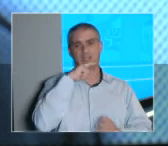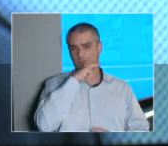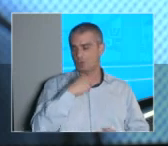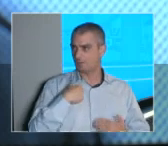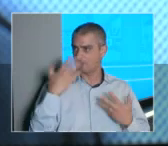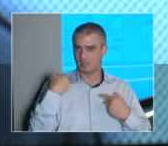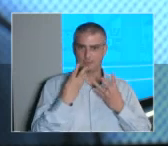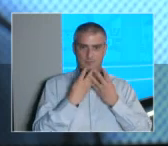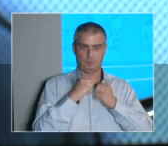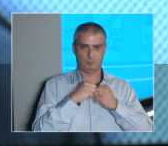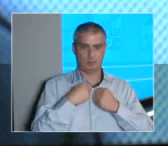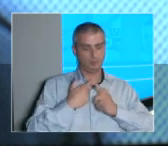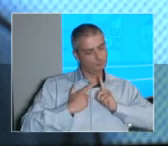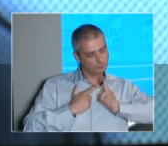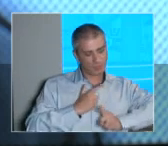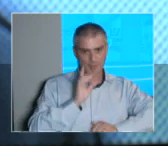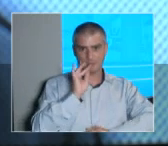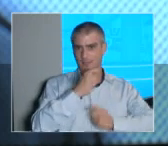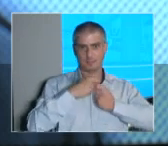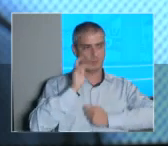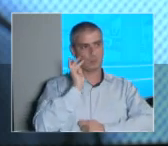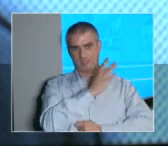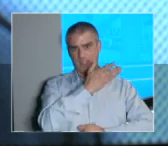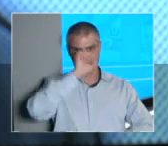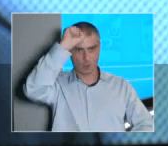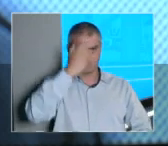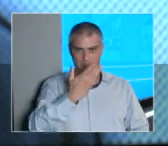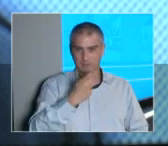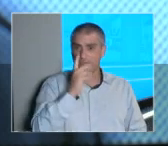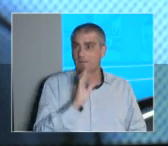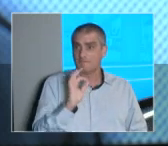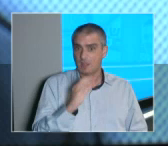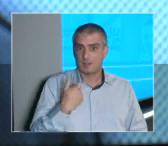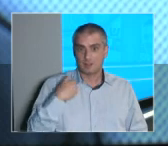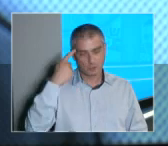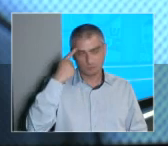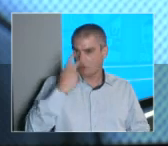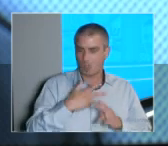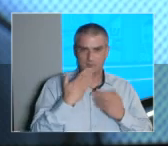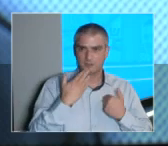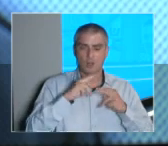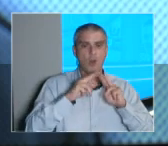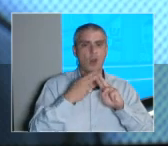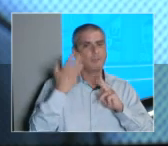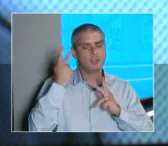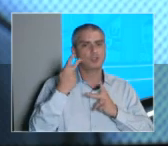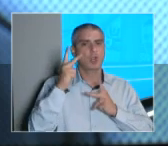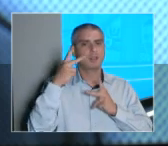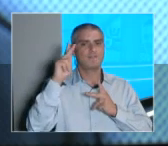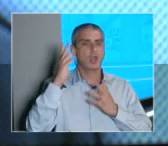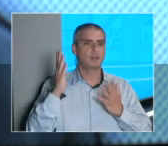הייתי במשפחה שנלחמה, ובתנועה שנלחמה נגד זה. ובכל זאת, אני חושב שלא רק ישראל, העולם הלך יותר